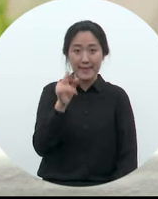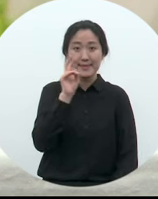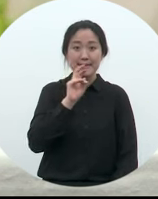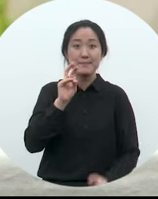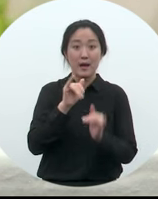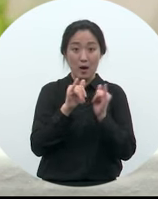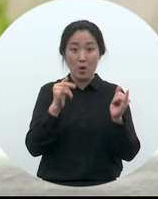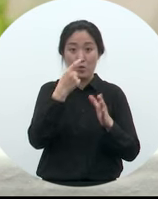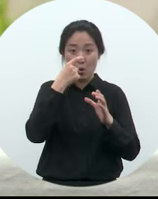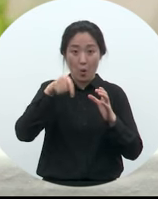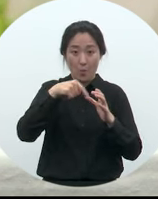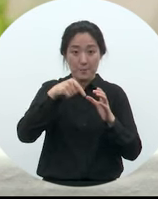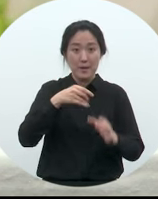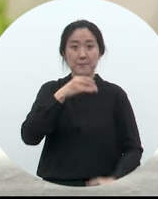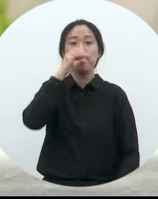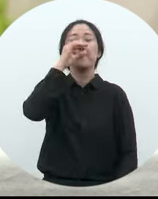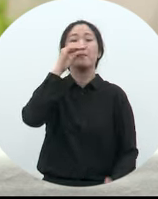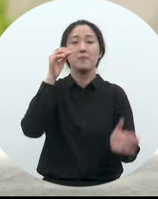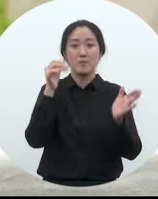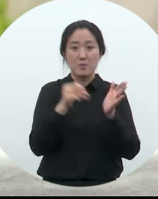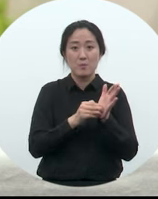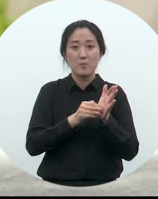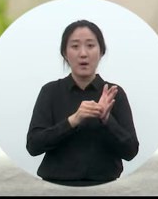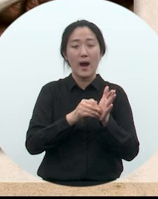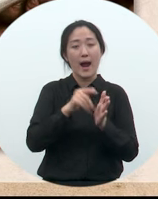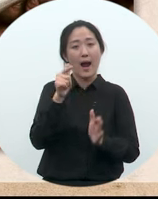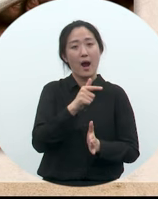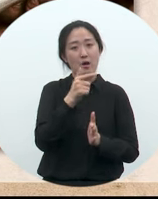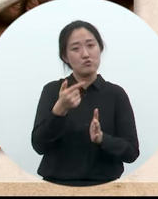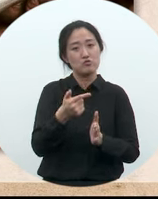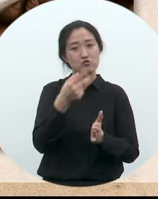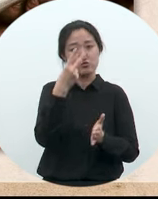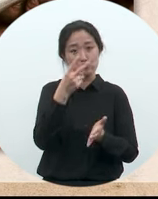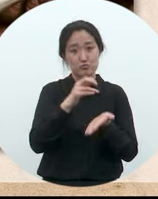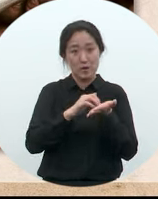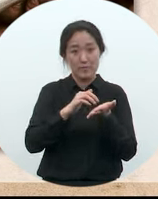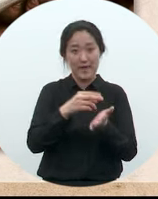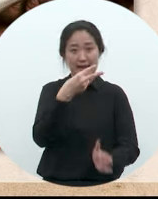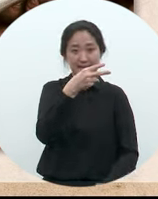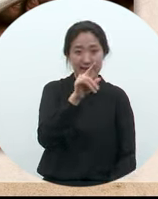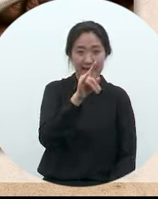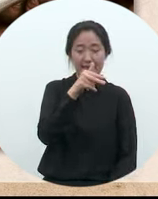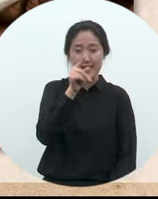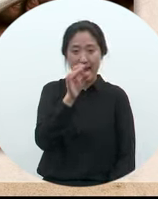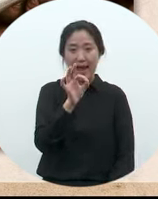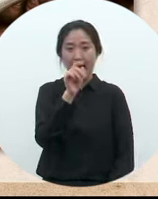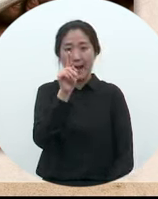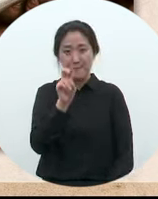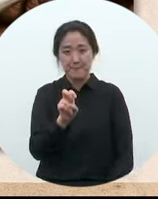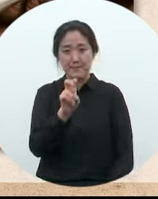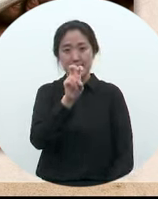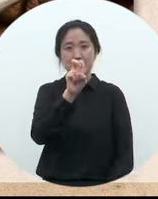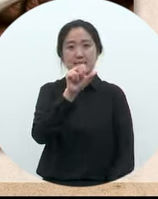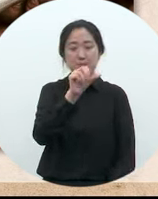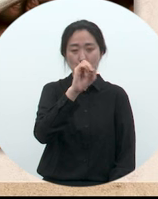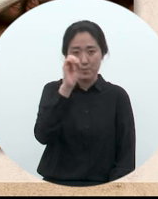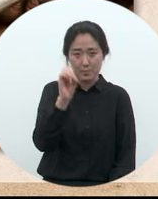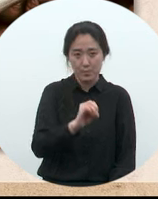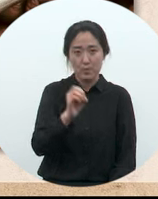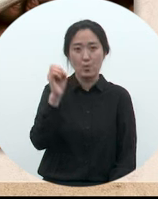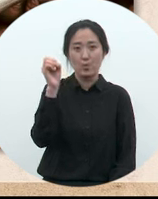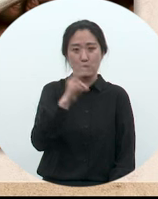즐겨 마셨습니다. 원두 커피 두잔 정도를 먹게 되면은 대장암은 25%, 담석은